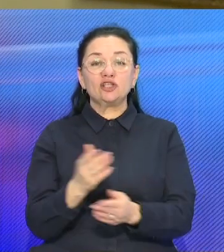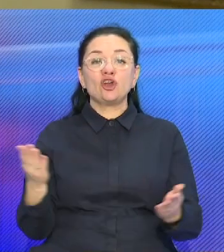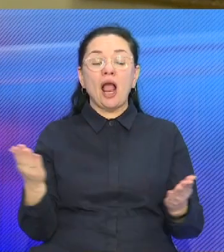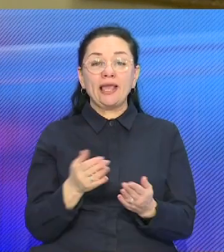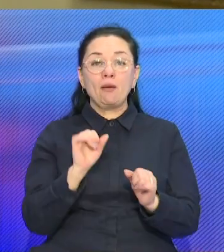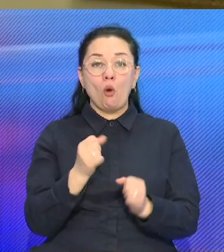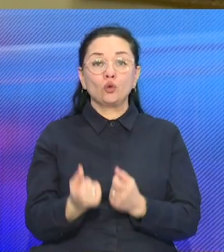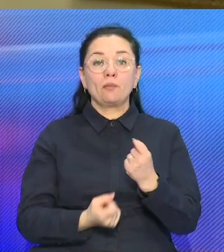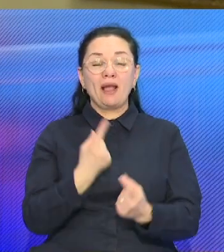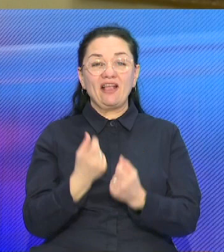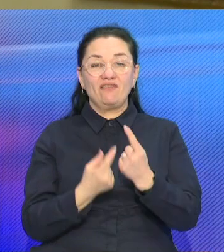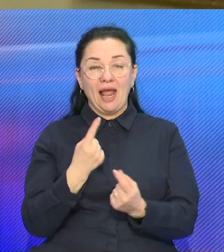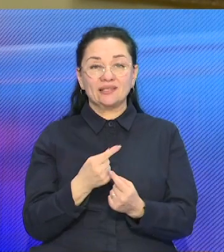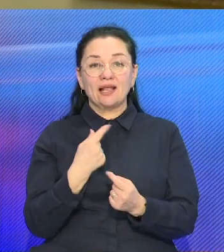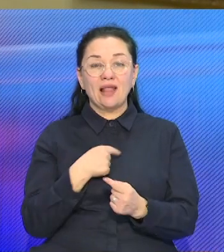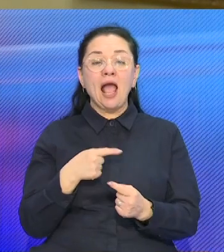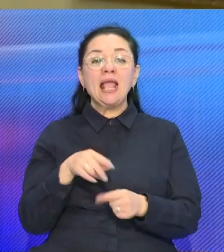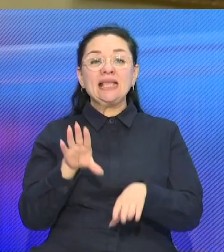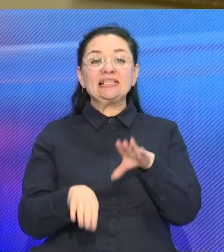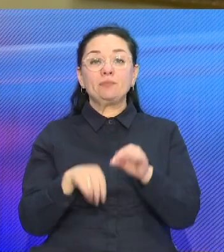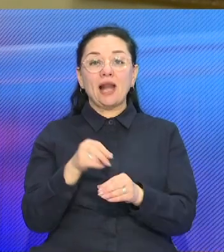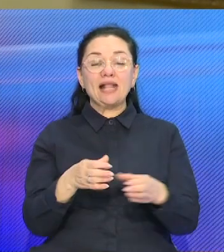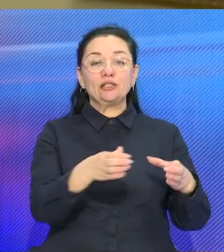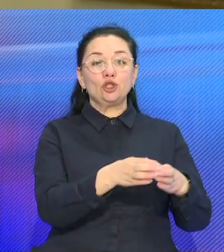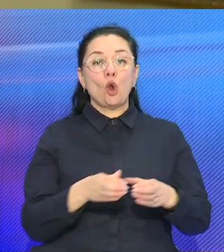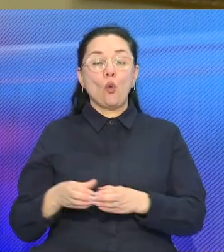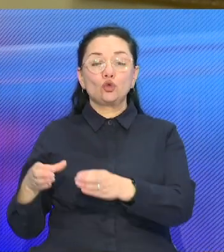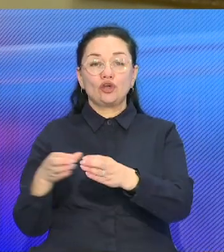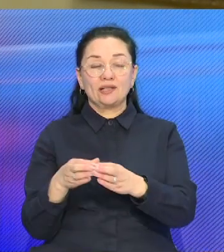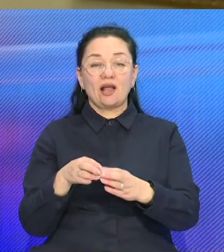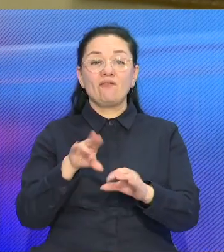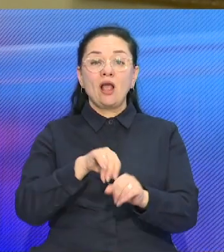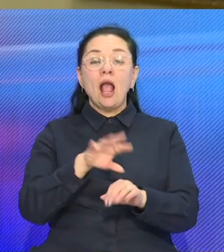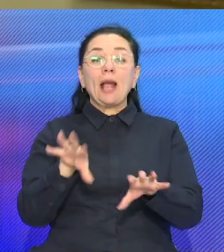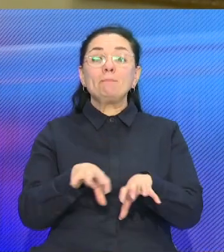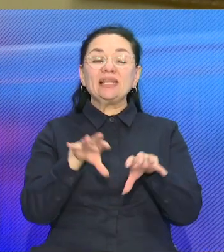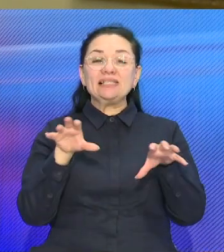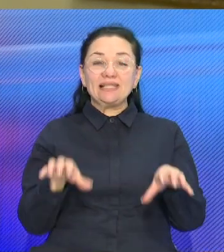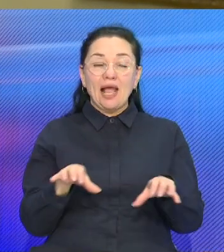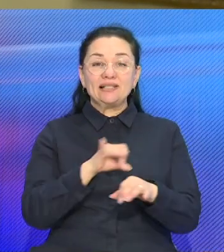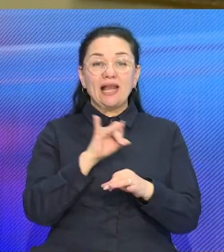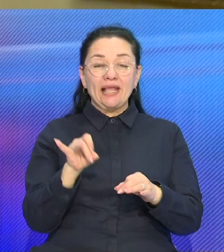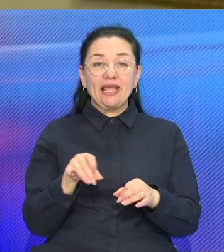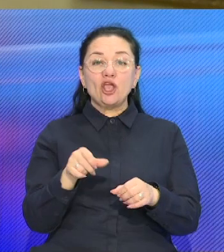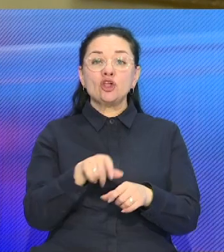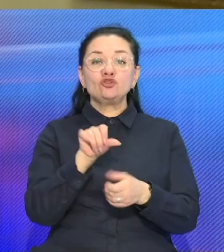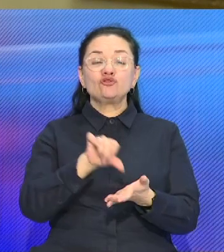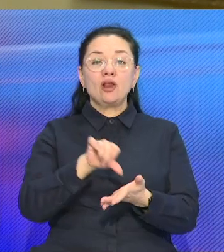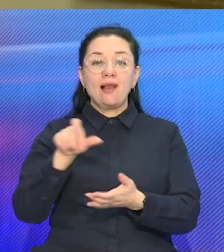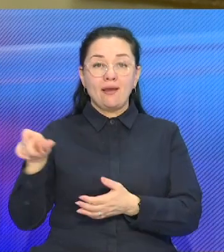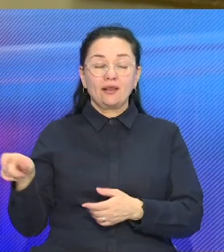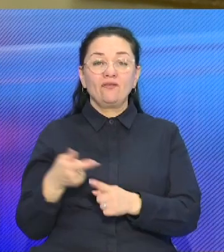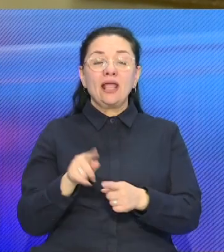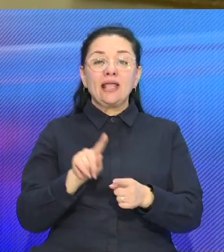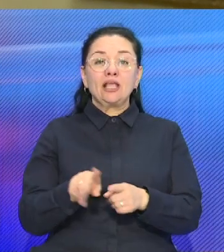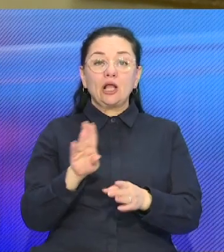на избирательных участках. Как в отношении председателя и членов избирательной комиссии, так и в отношении силовиков, которые будут